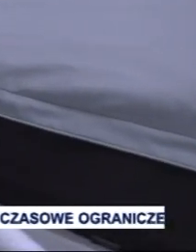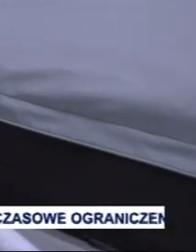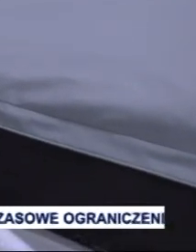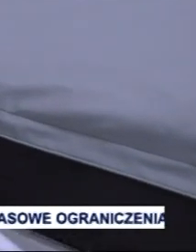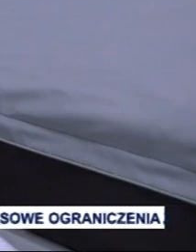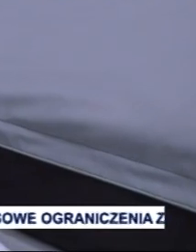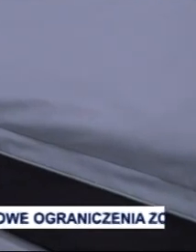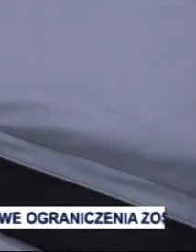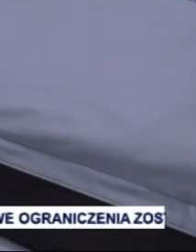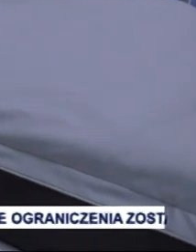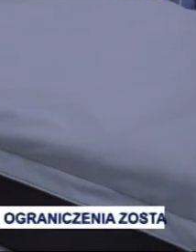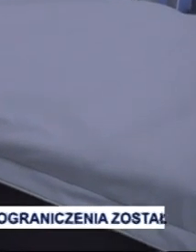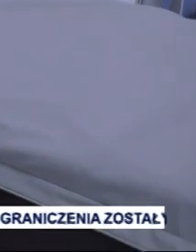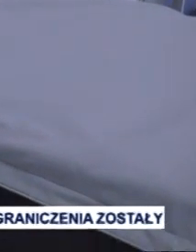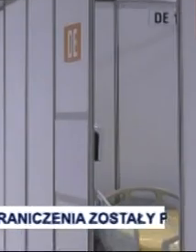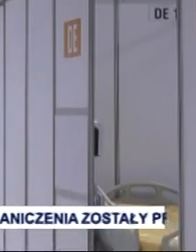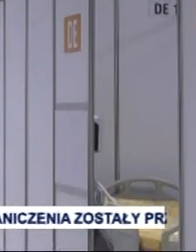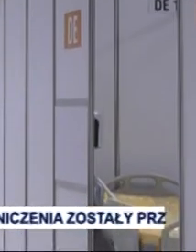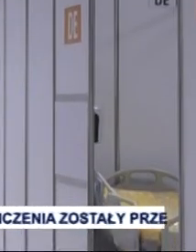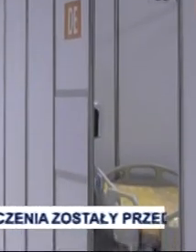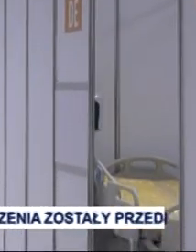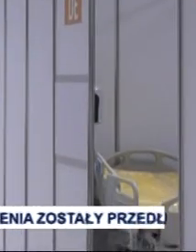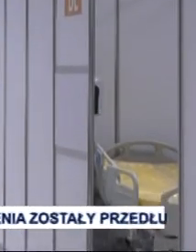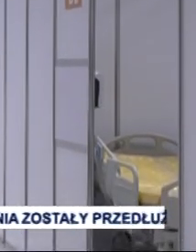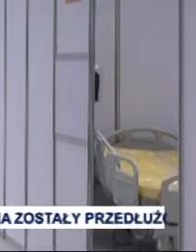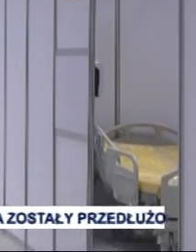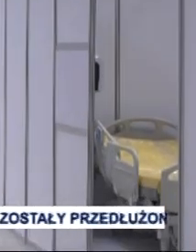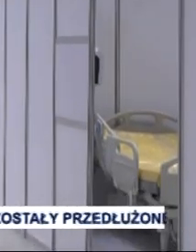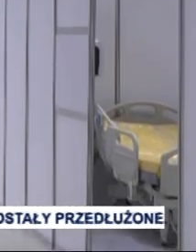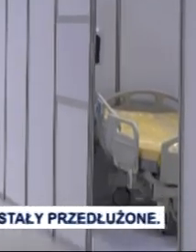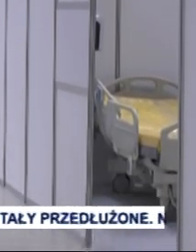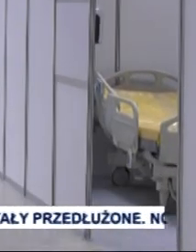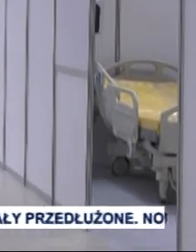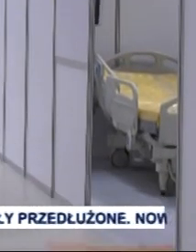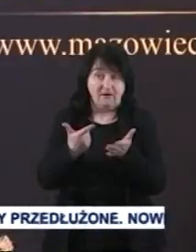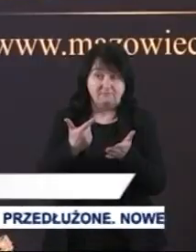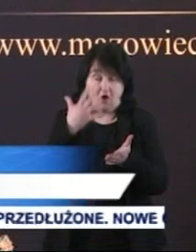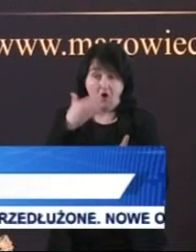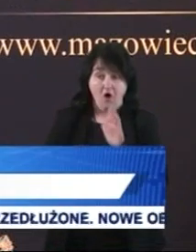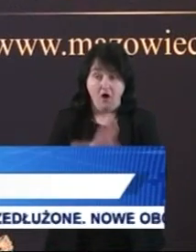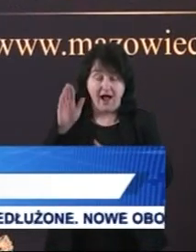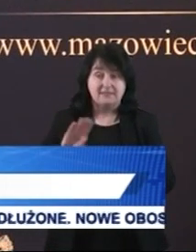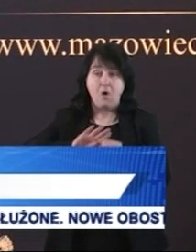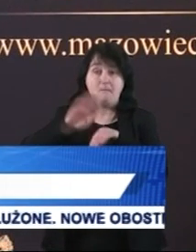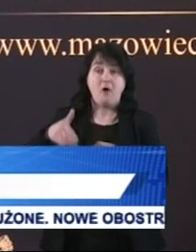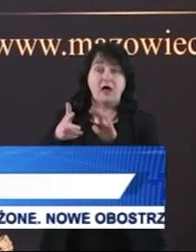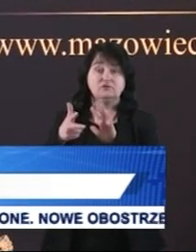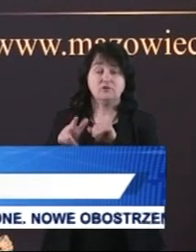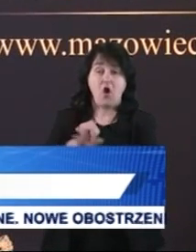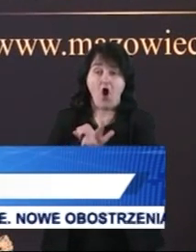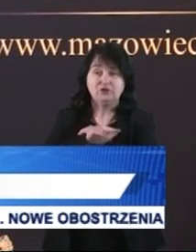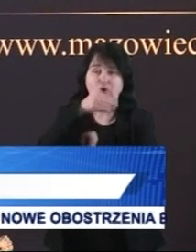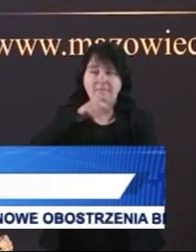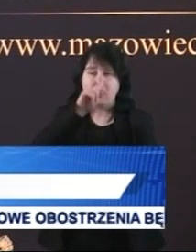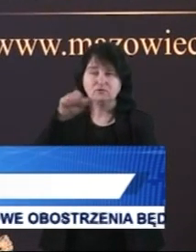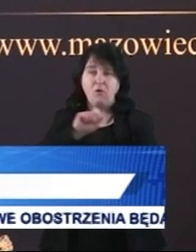dla pacjentów miał zapewnić Szpital Południowy, który powstał w Warszawie. To jeden ze szpitali tymczasowych. Ponad 80 milionów złotych z